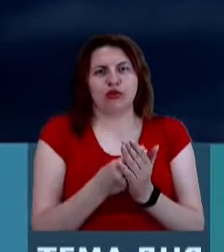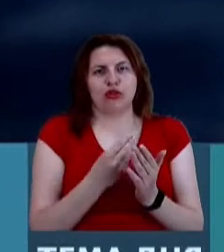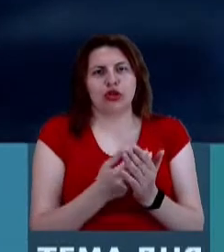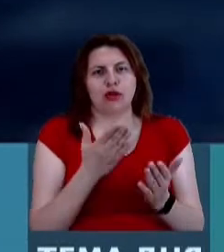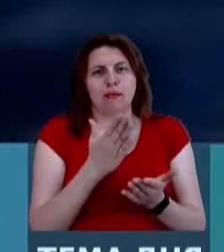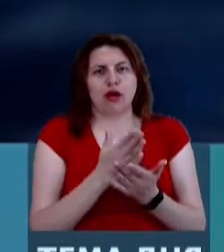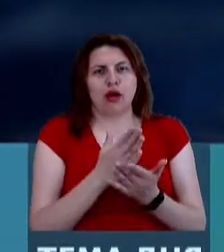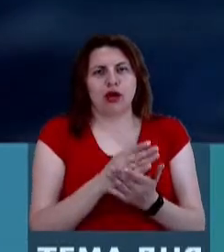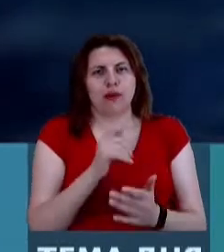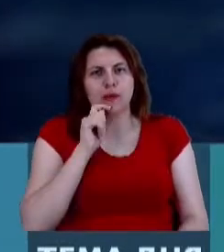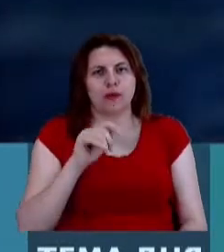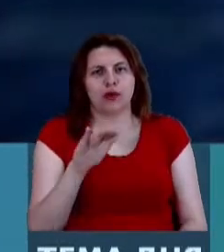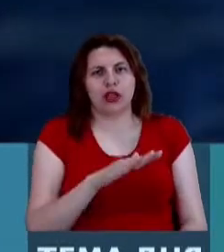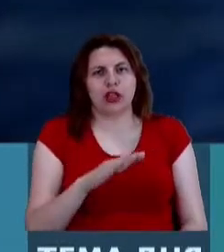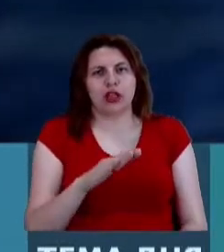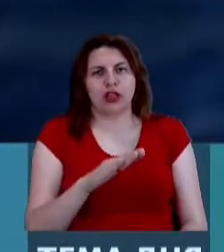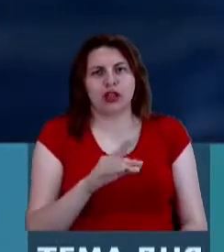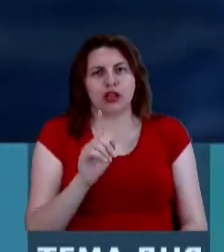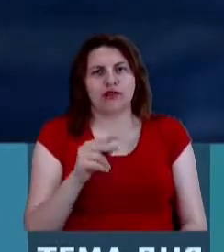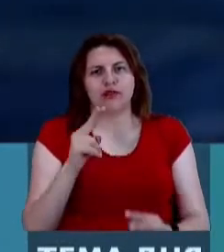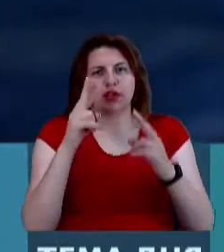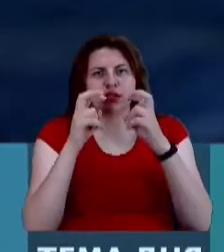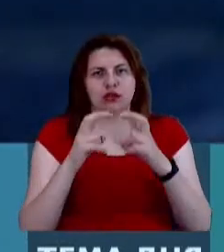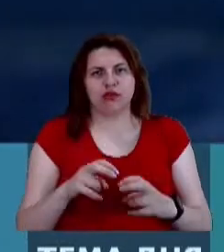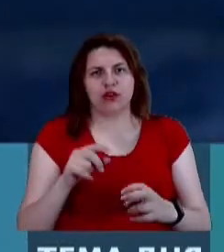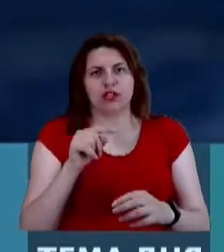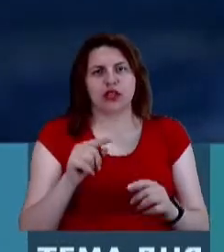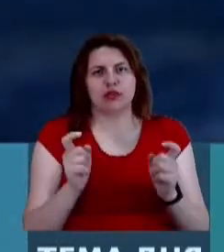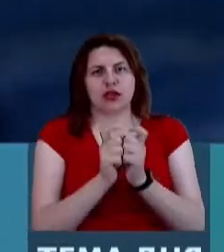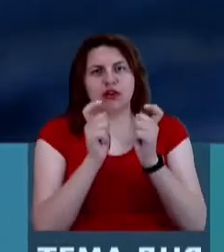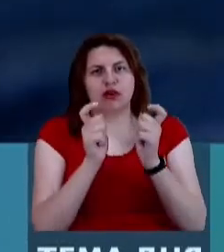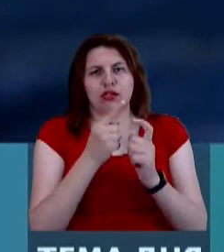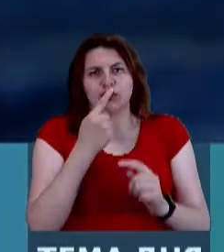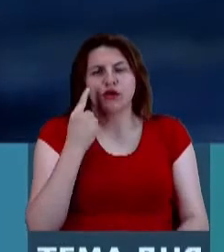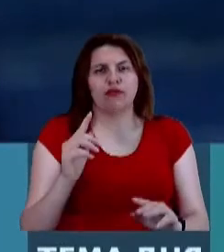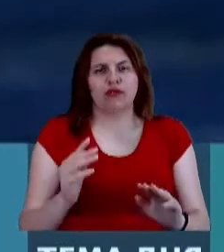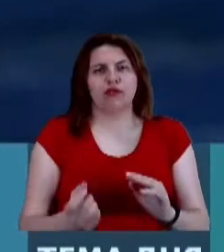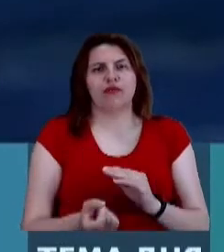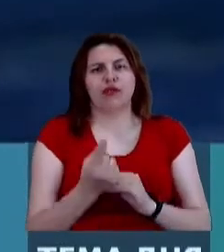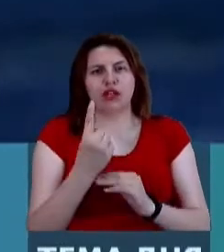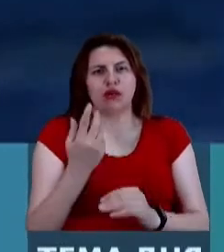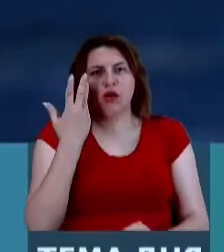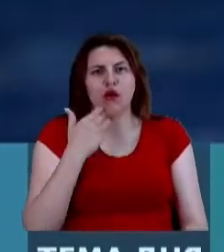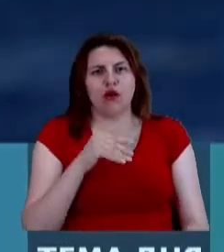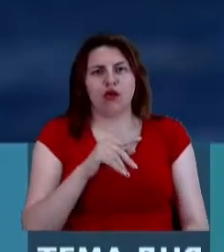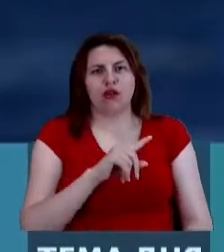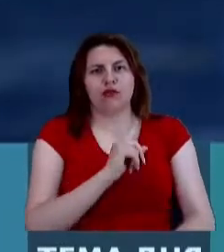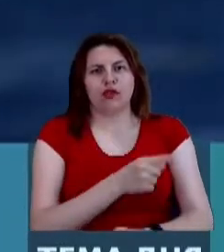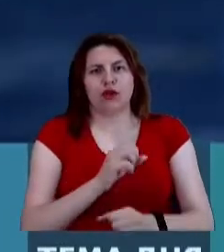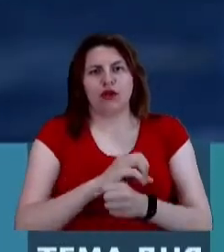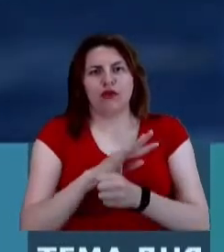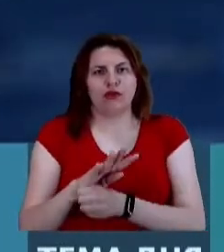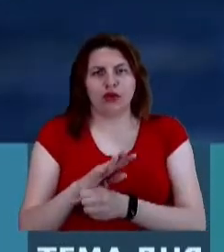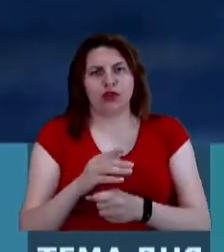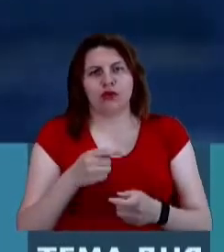Ви, мабуть, навіть слідкували за тим скандалом, який нещодавно виник, коли в силу ковіду уряд України прийняв